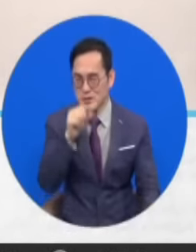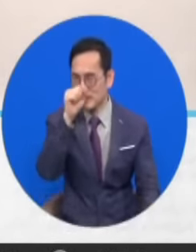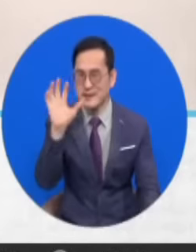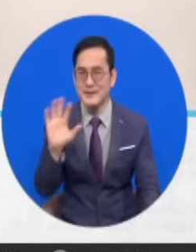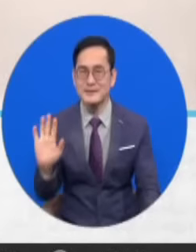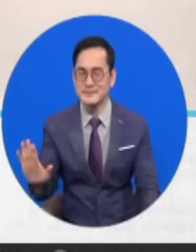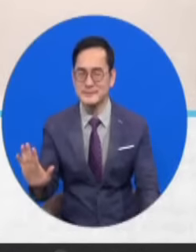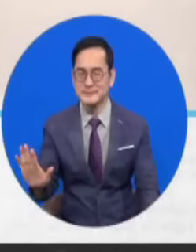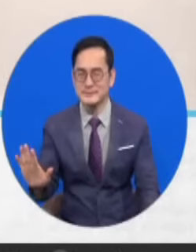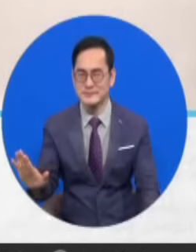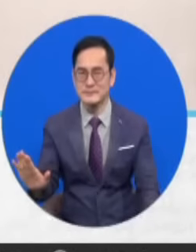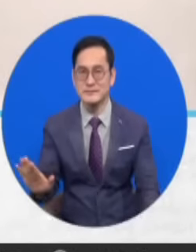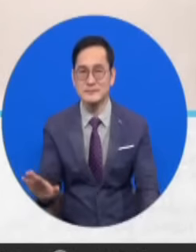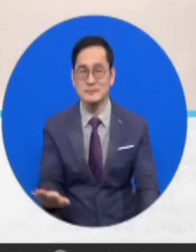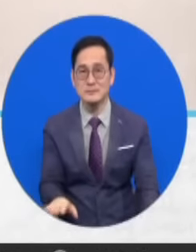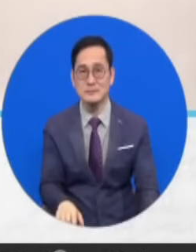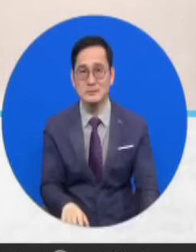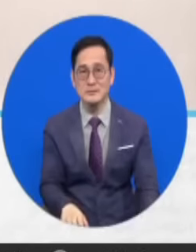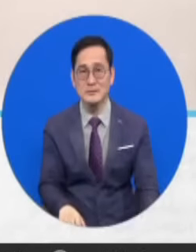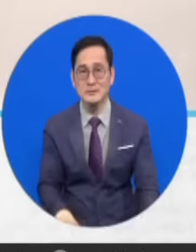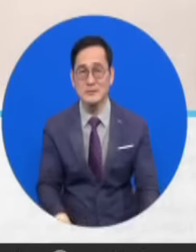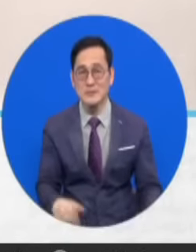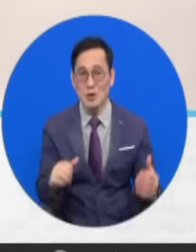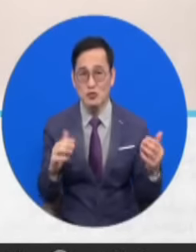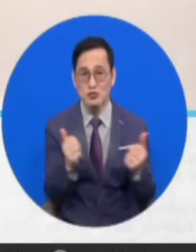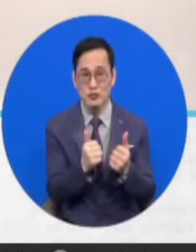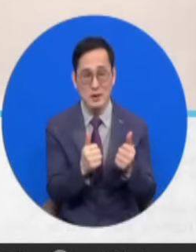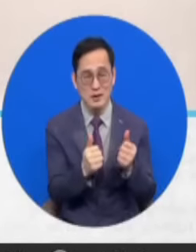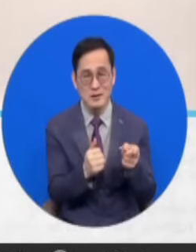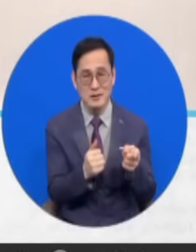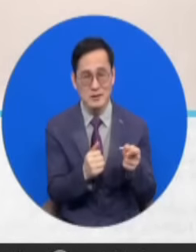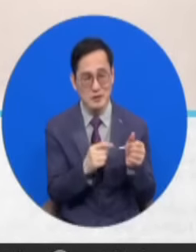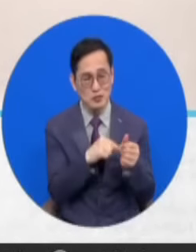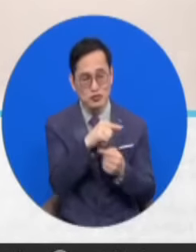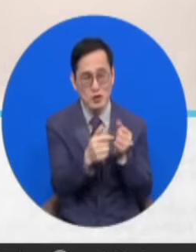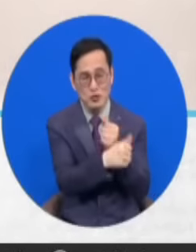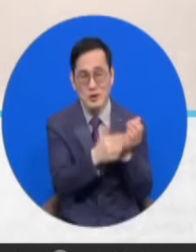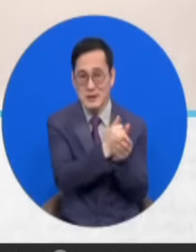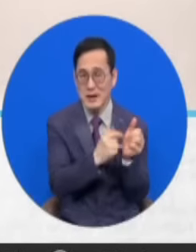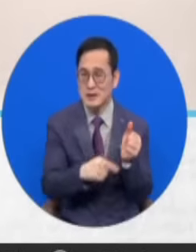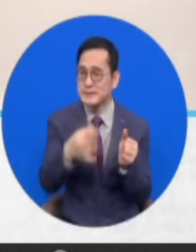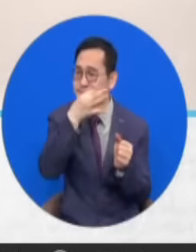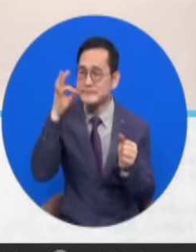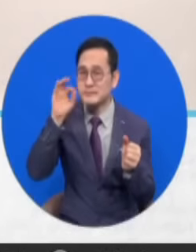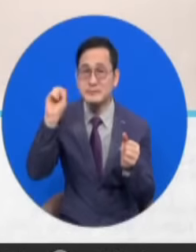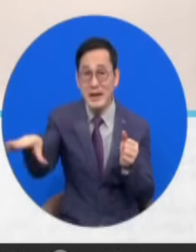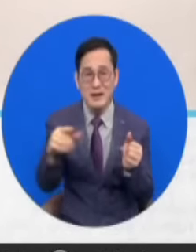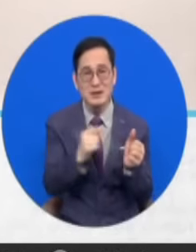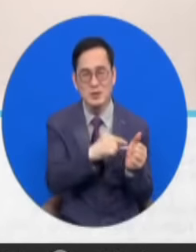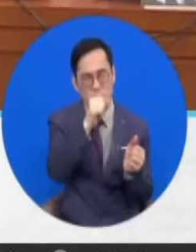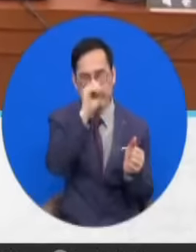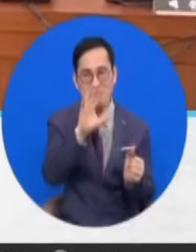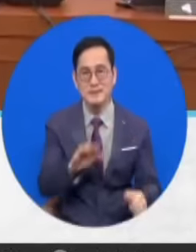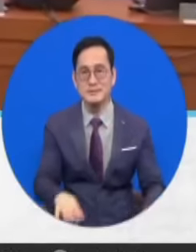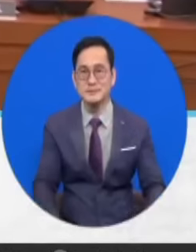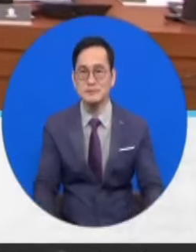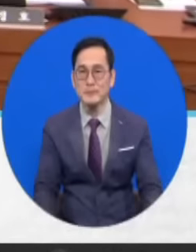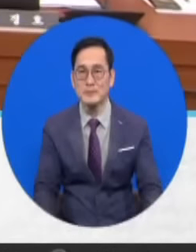박찬대 위원장이 있다더란 말도 맞지 않아요. 박찬대 위원장은 본인이 굉장히 착하다고 얘기 안